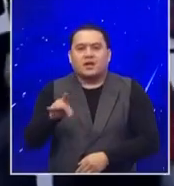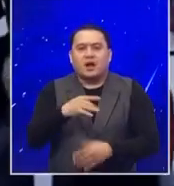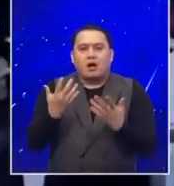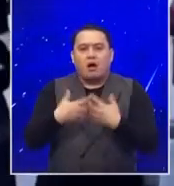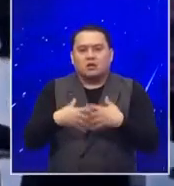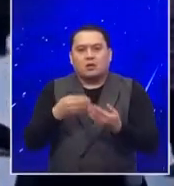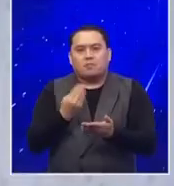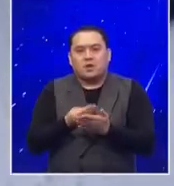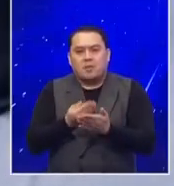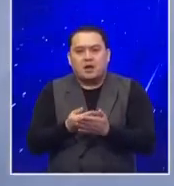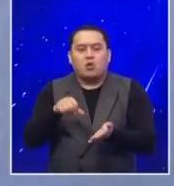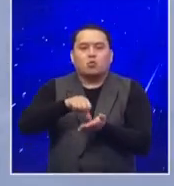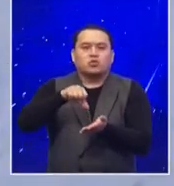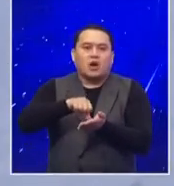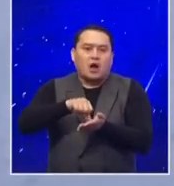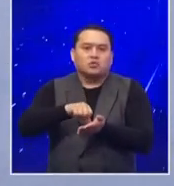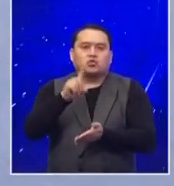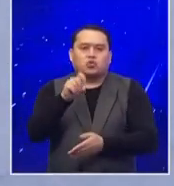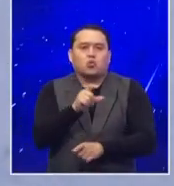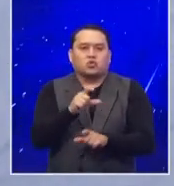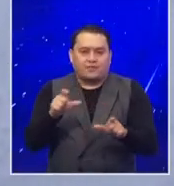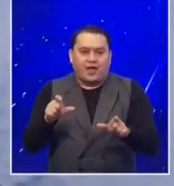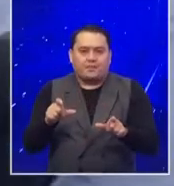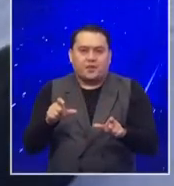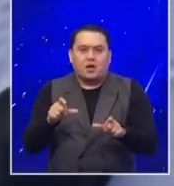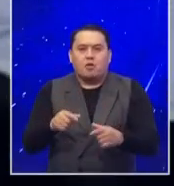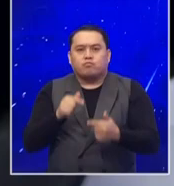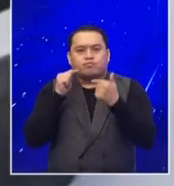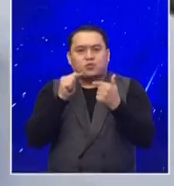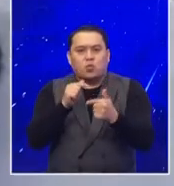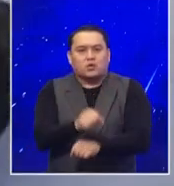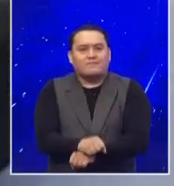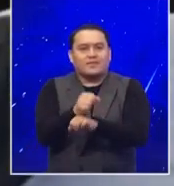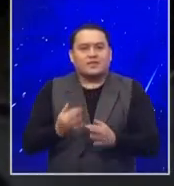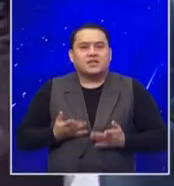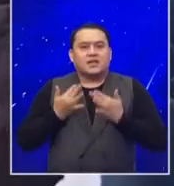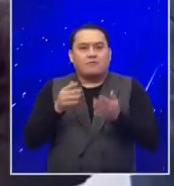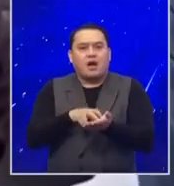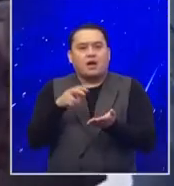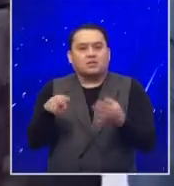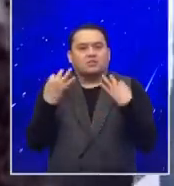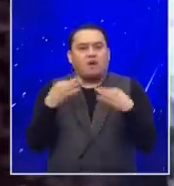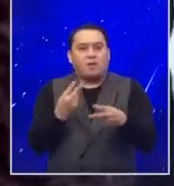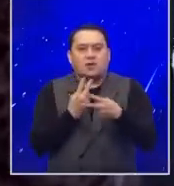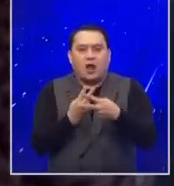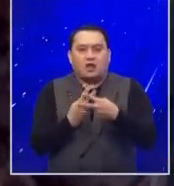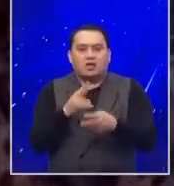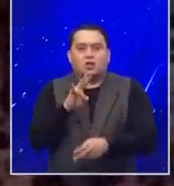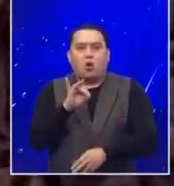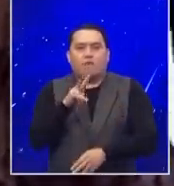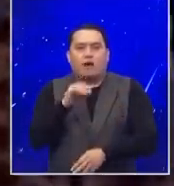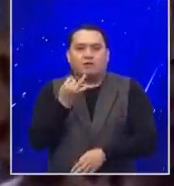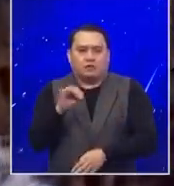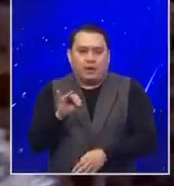региональных изданий, в акциях приняли участие сотни людей. Протестующие требовали освободить Алексея Навального. Он